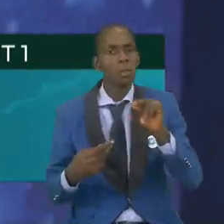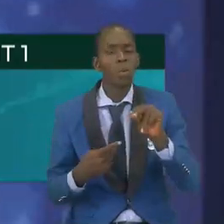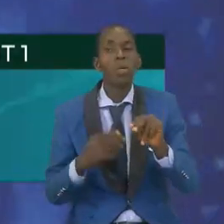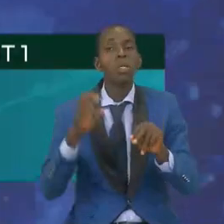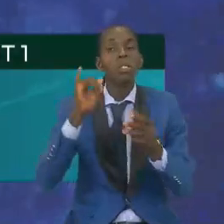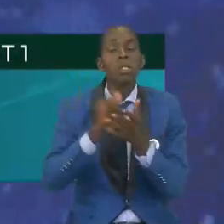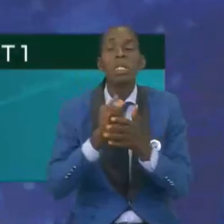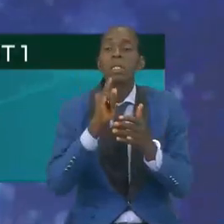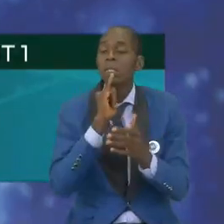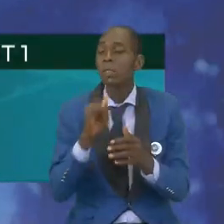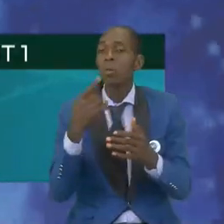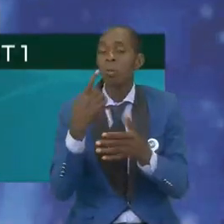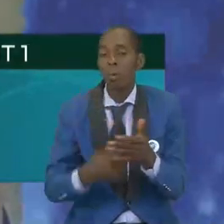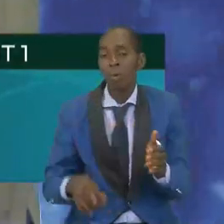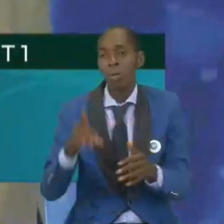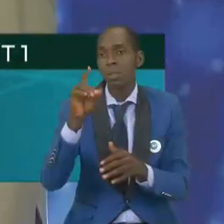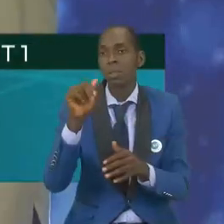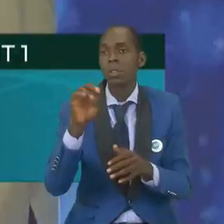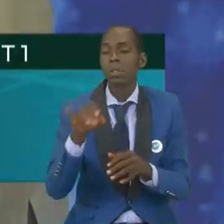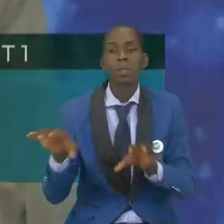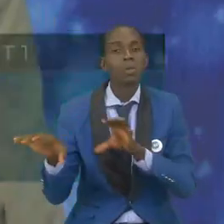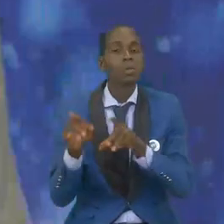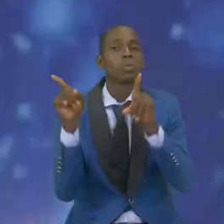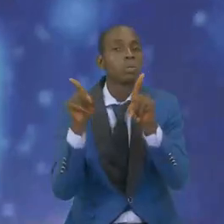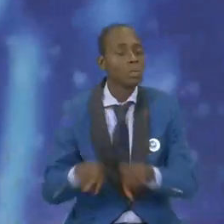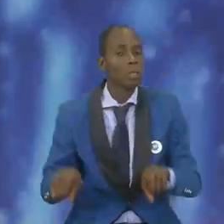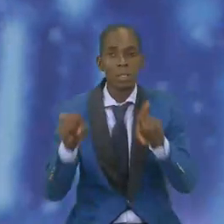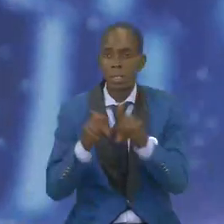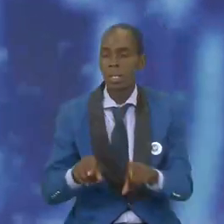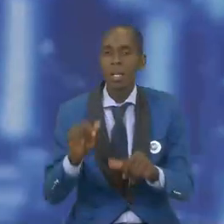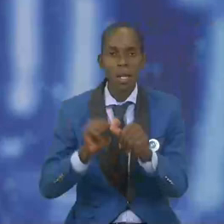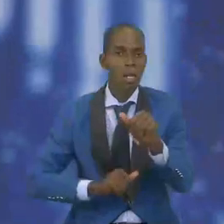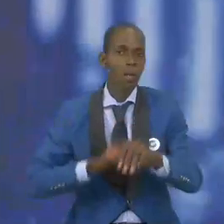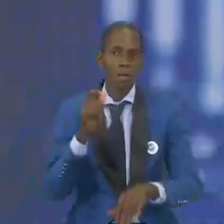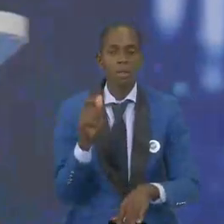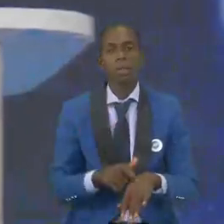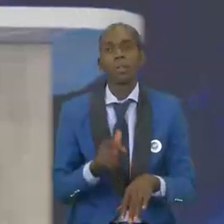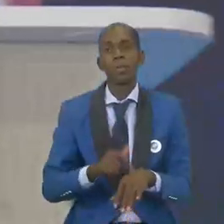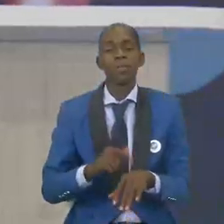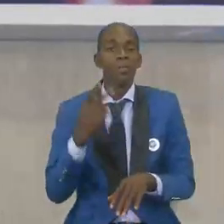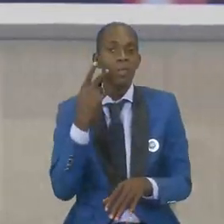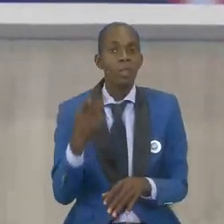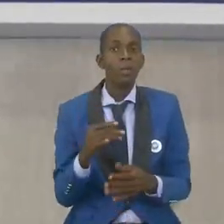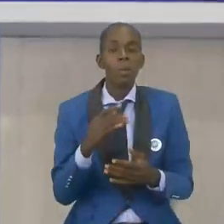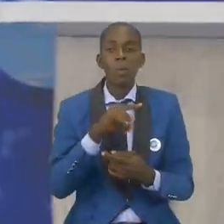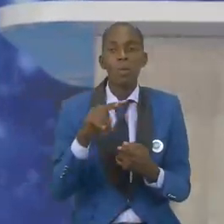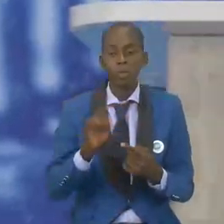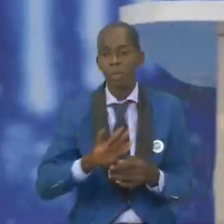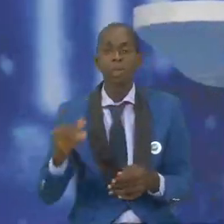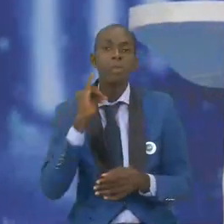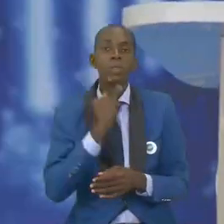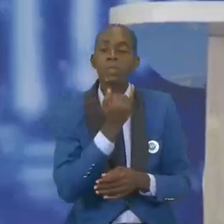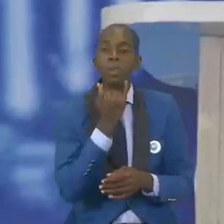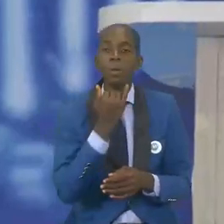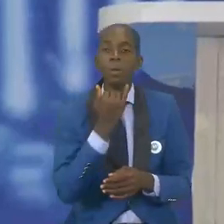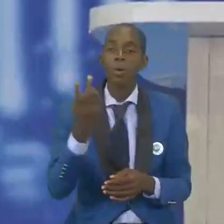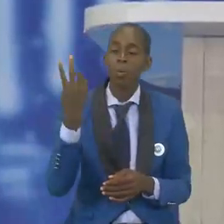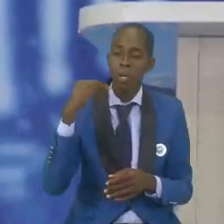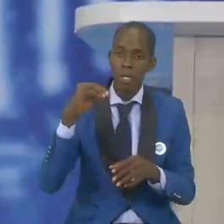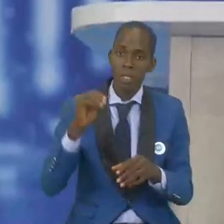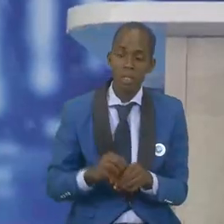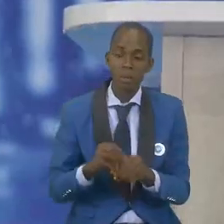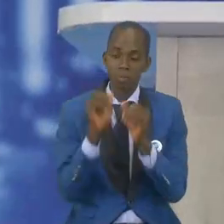faisait toujours. Pourquoi? Parce que Salomon avait prié que chaque fois que les enfants d'Israël